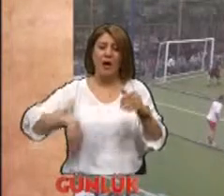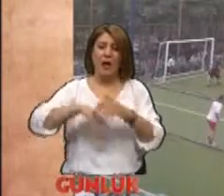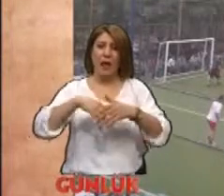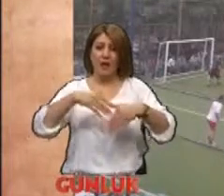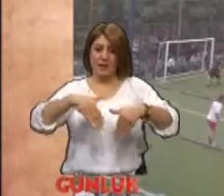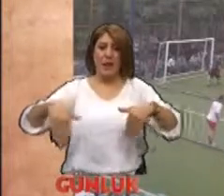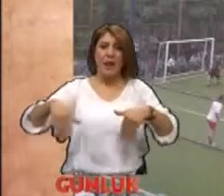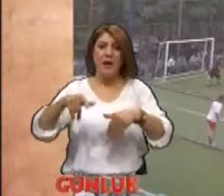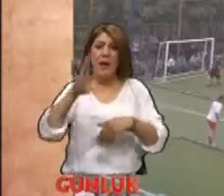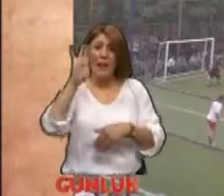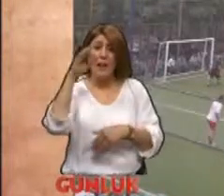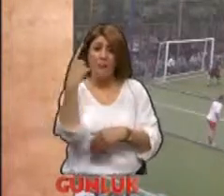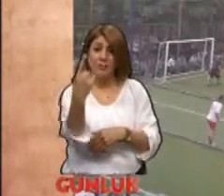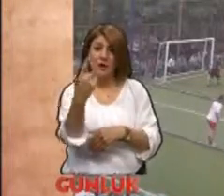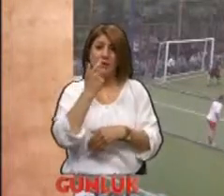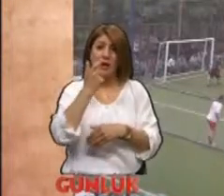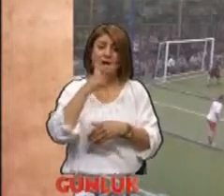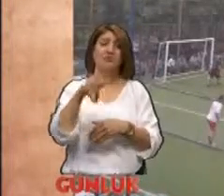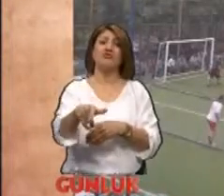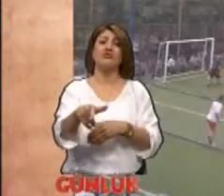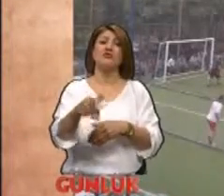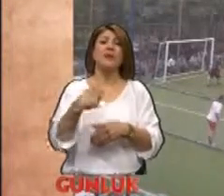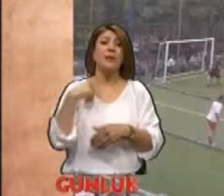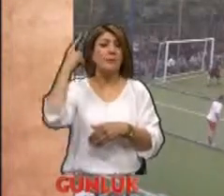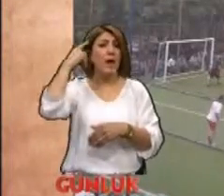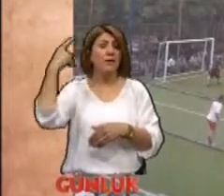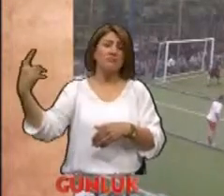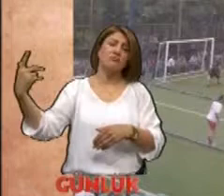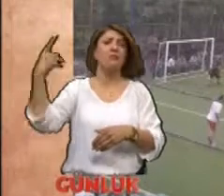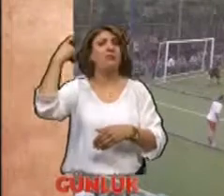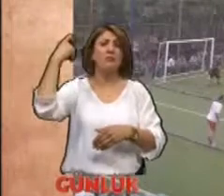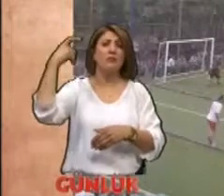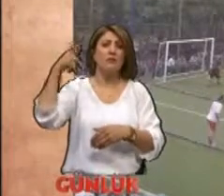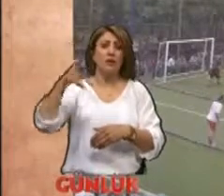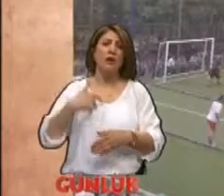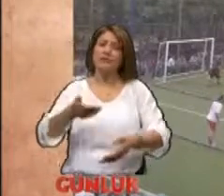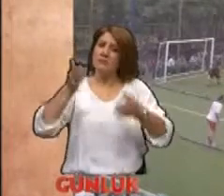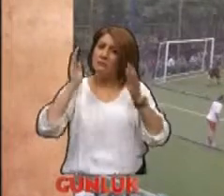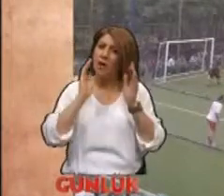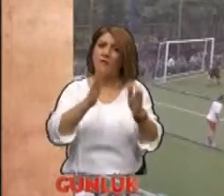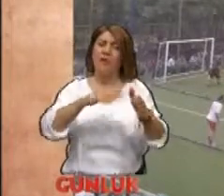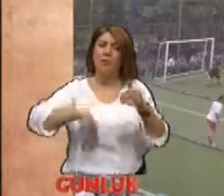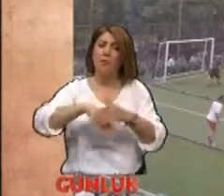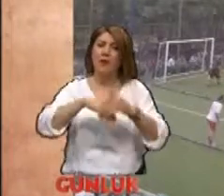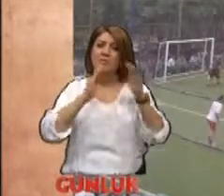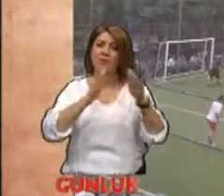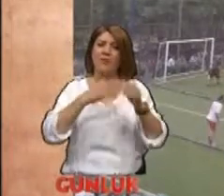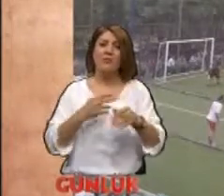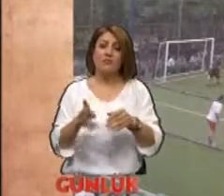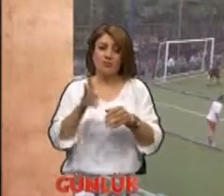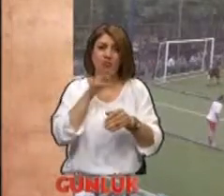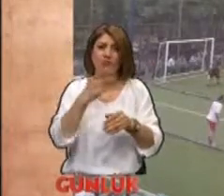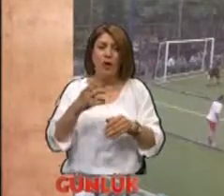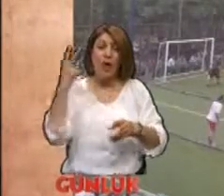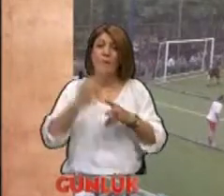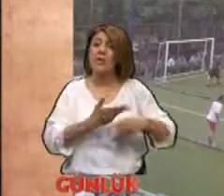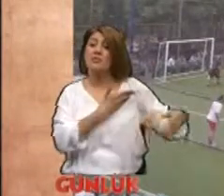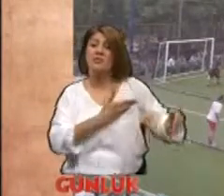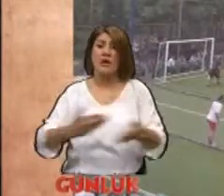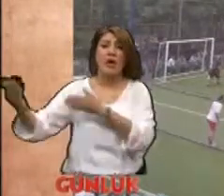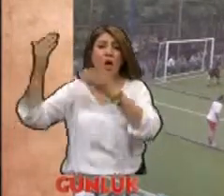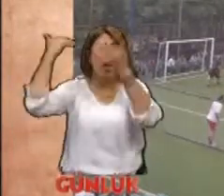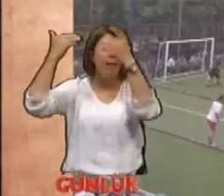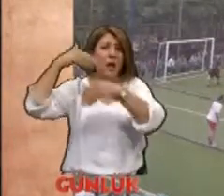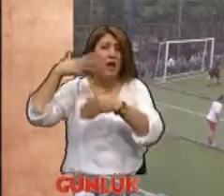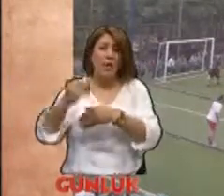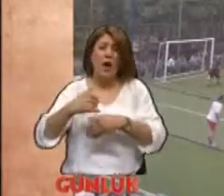kalecisi 51 yaşındaki Duško Kralitika başına isabet eden mermiyle maça devam etti. Maçın ardından hemen ameliyata alınan Kralitika'nın